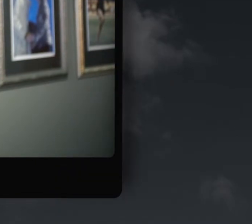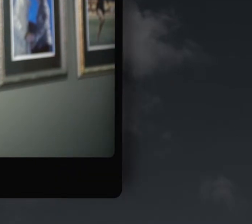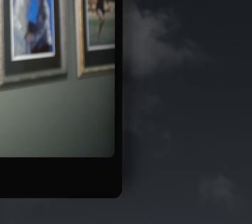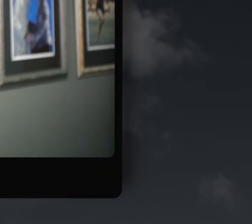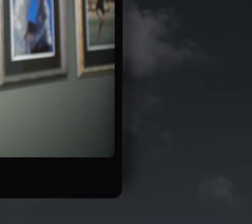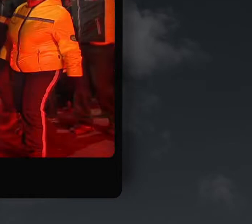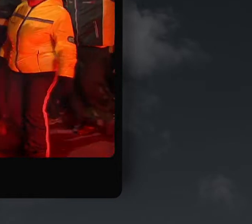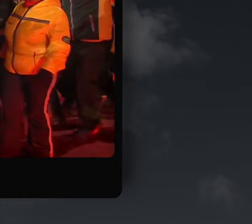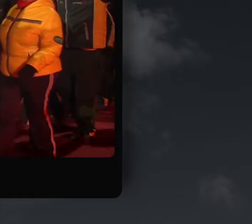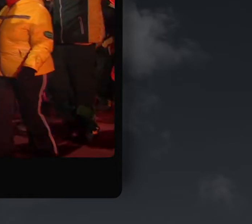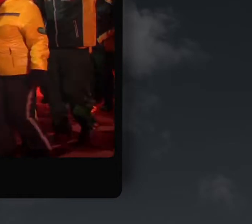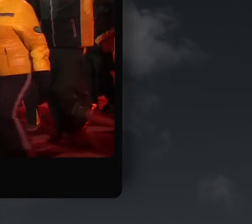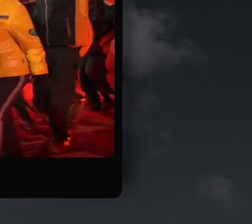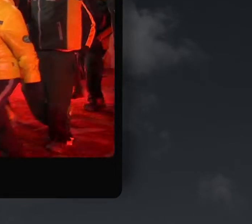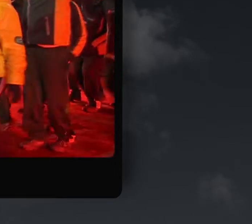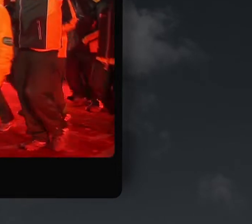ka support.